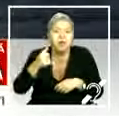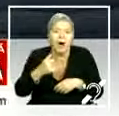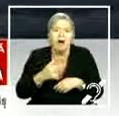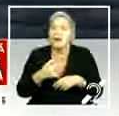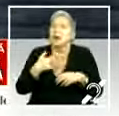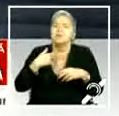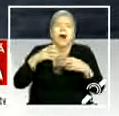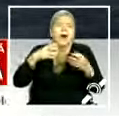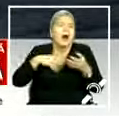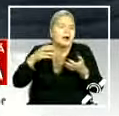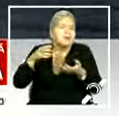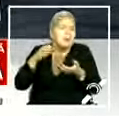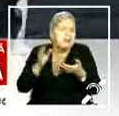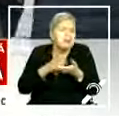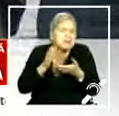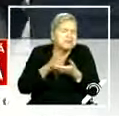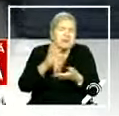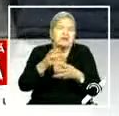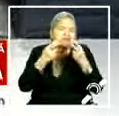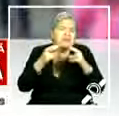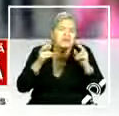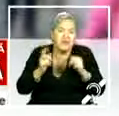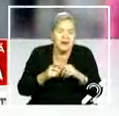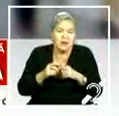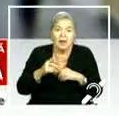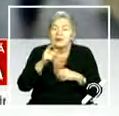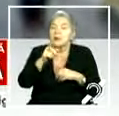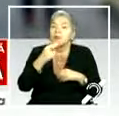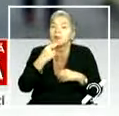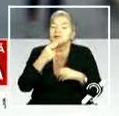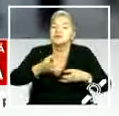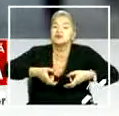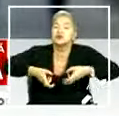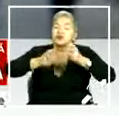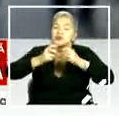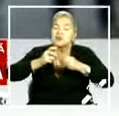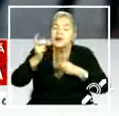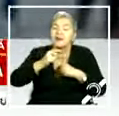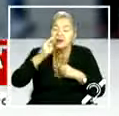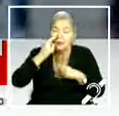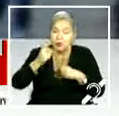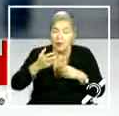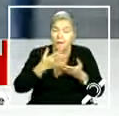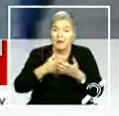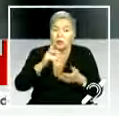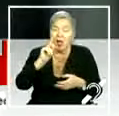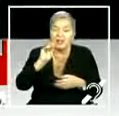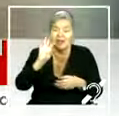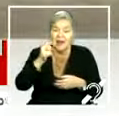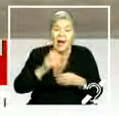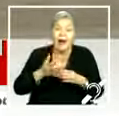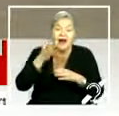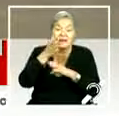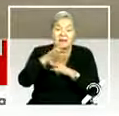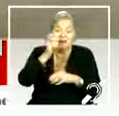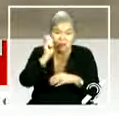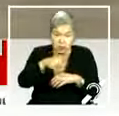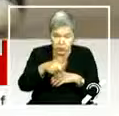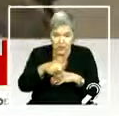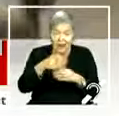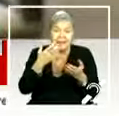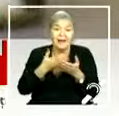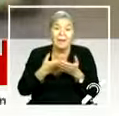de stocare. Polițistul, angajat din 2016, era suspendat din iunie după ce DNA l-a trimis în judecată